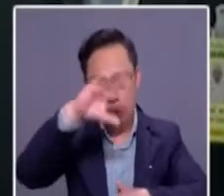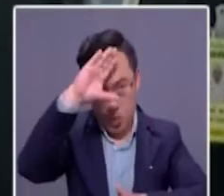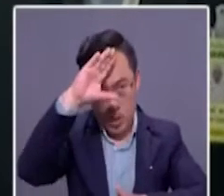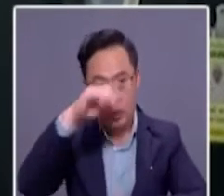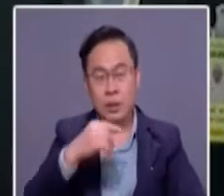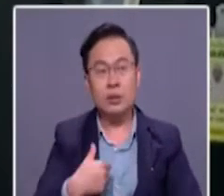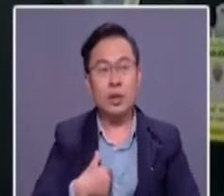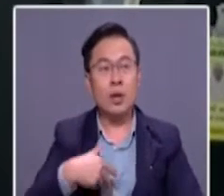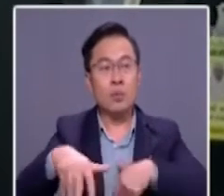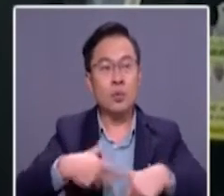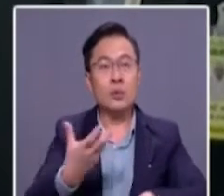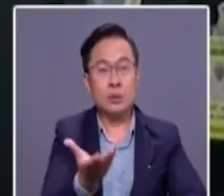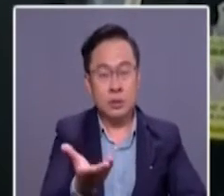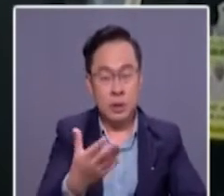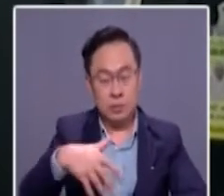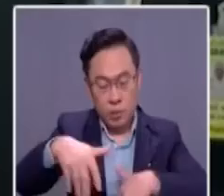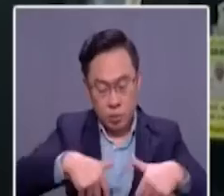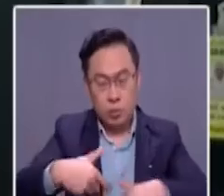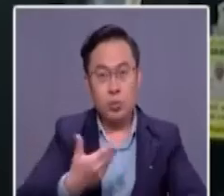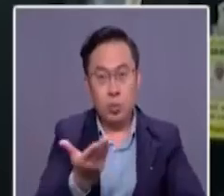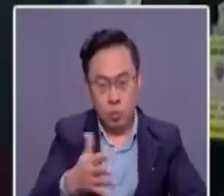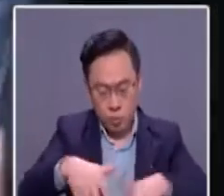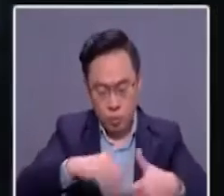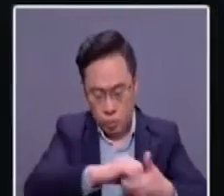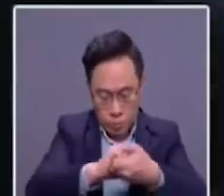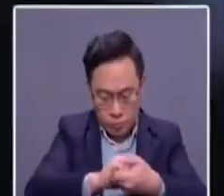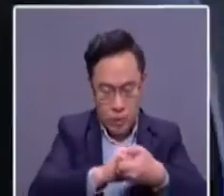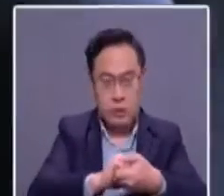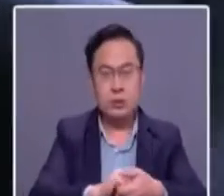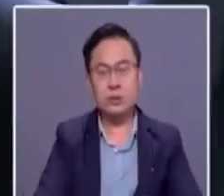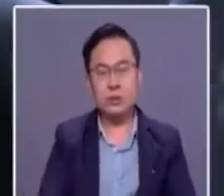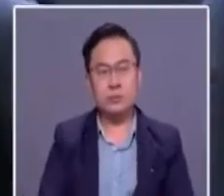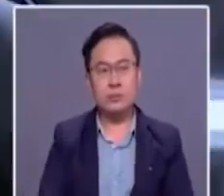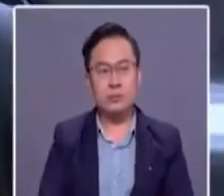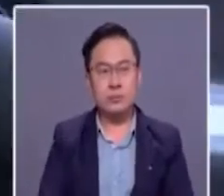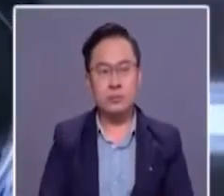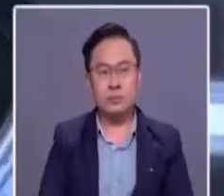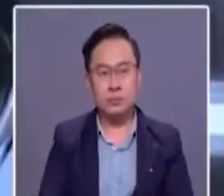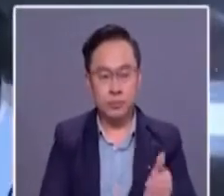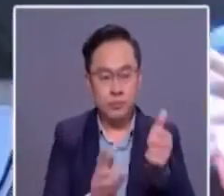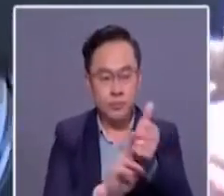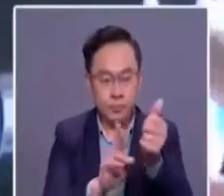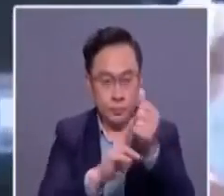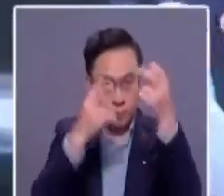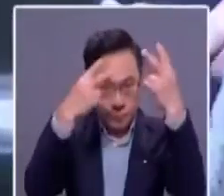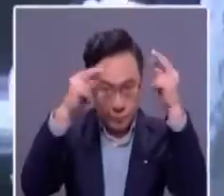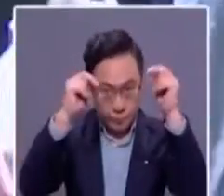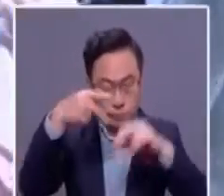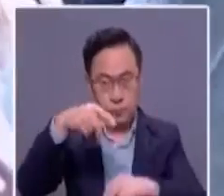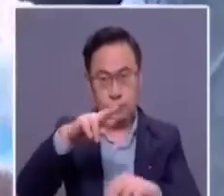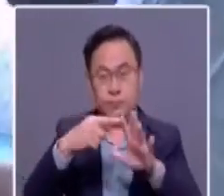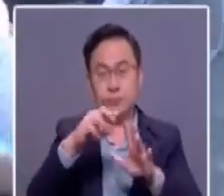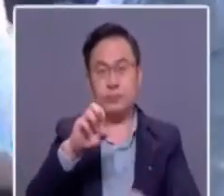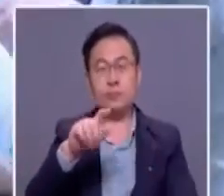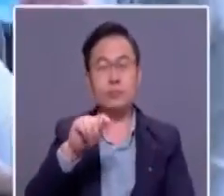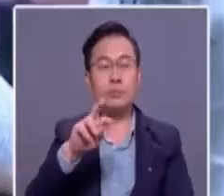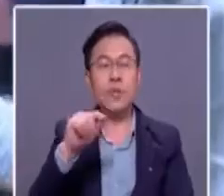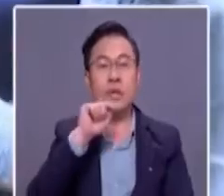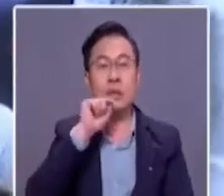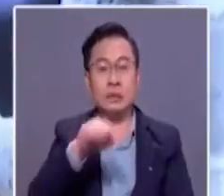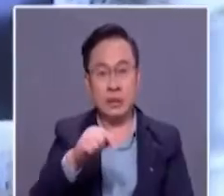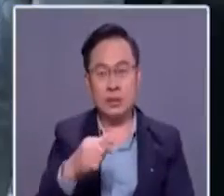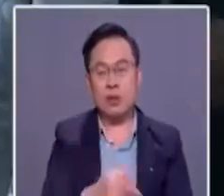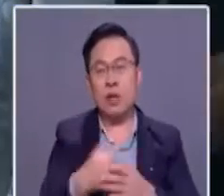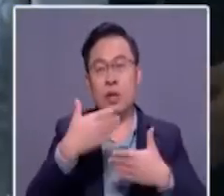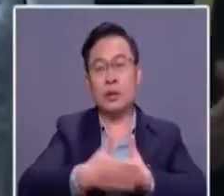งบพี่น้องประชาชนต้องร่วมกัน ส่วนพลเอกประวิตรเองนะฮะวันนี้ก็บอกว่าได้ให้เจ้าหน้าที่ไปฉีดพ่นทำความสะอาดนะ